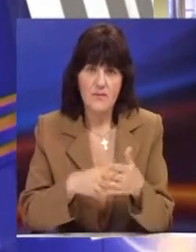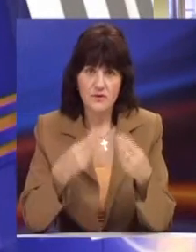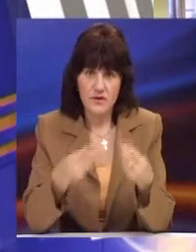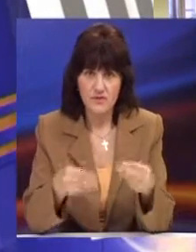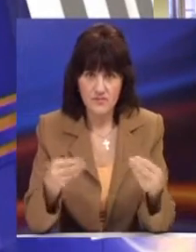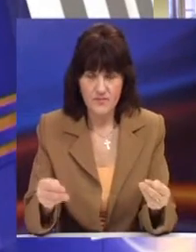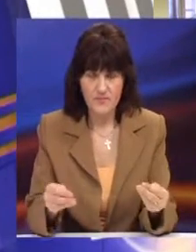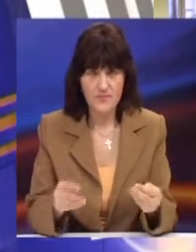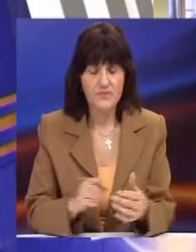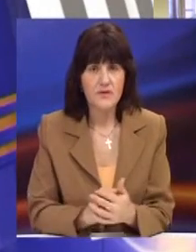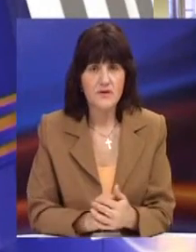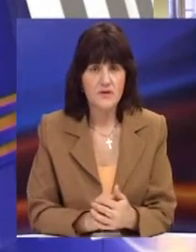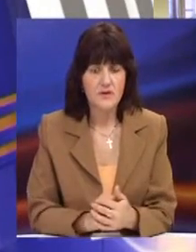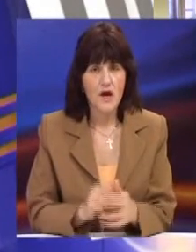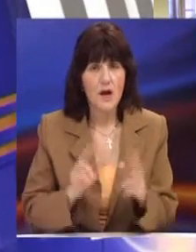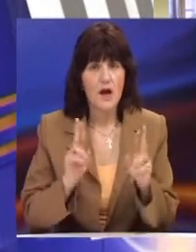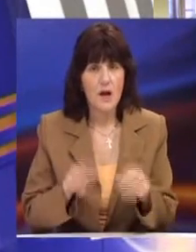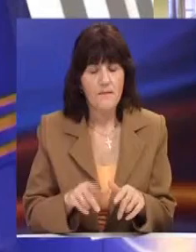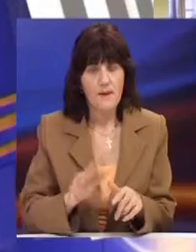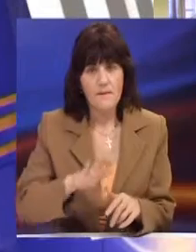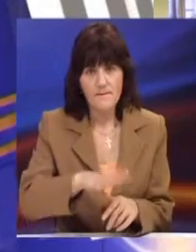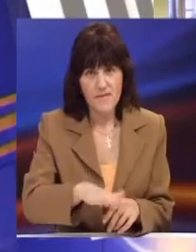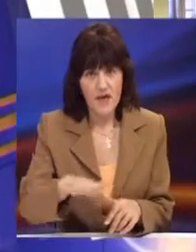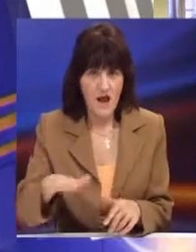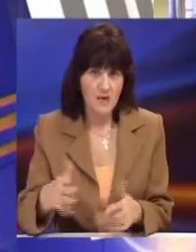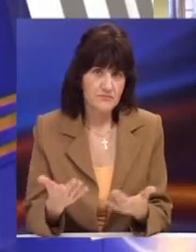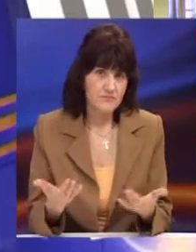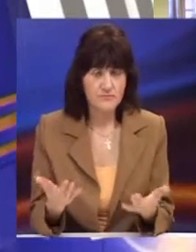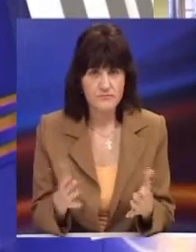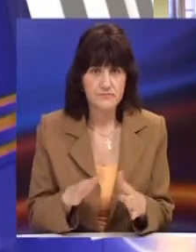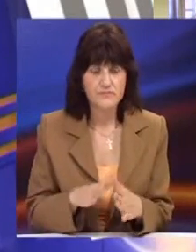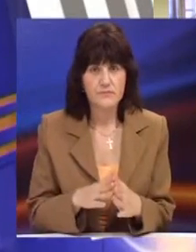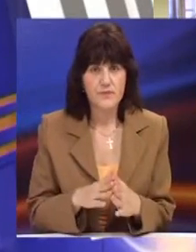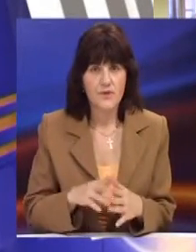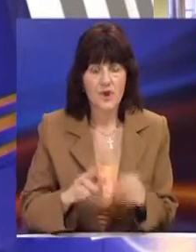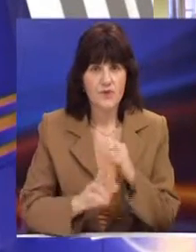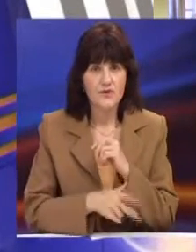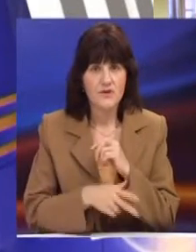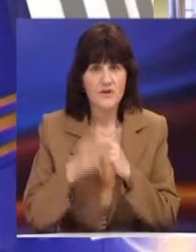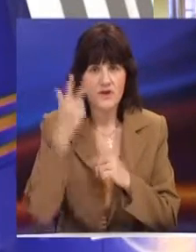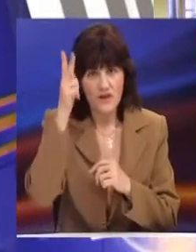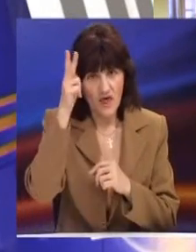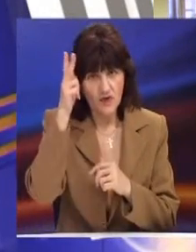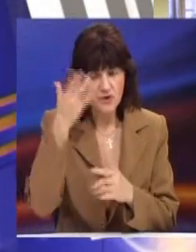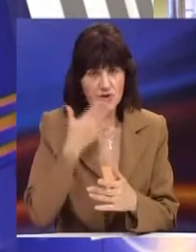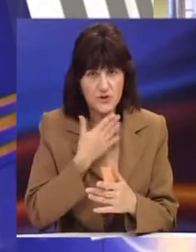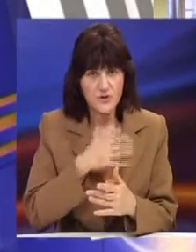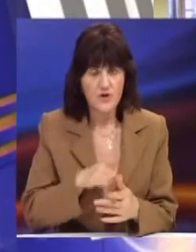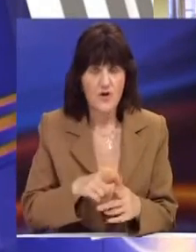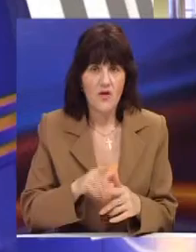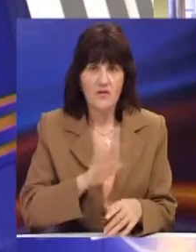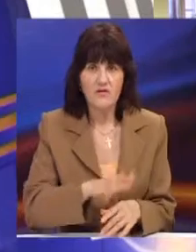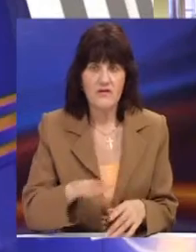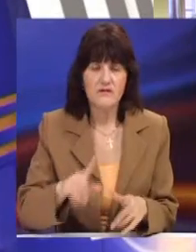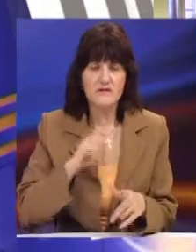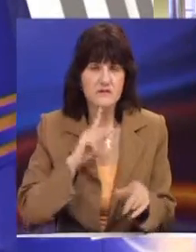nešto što znaš. Sa druge strane, imamo malu decu, tako mlađi uzrast, učenike trećeg razreda,